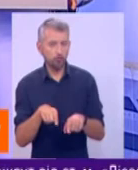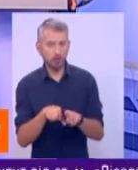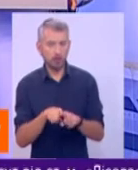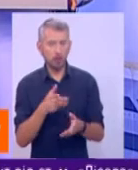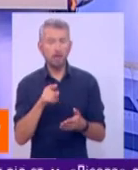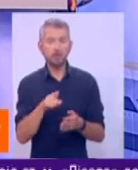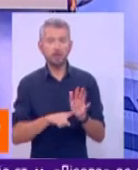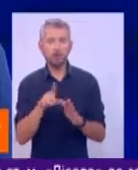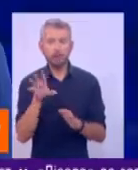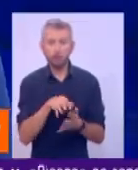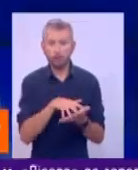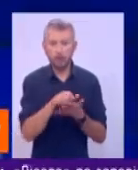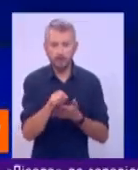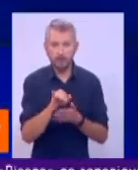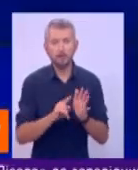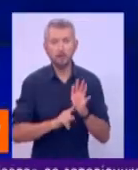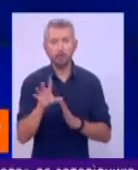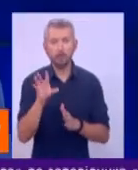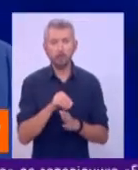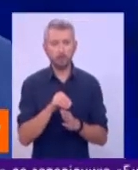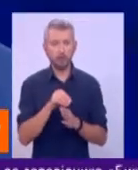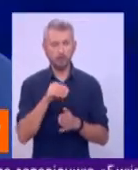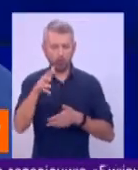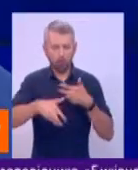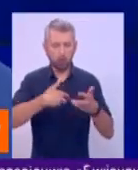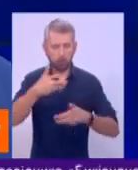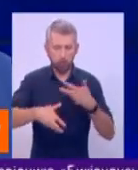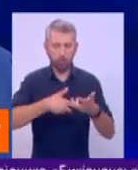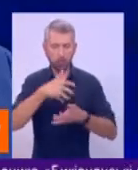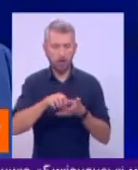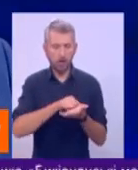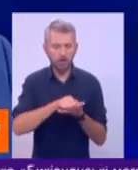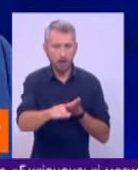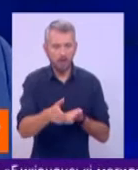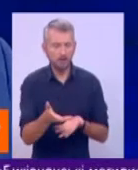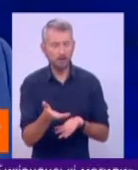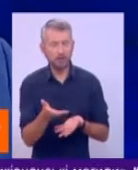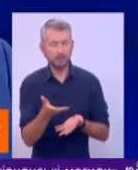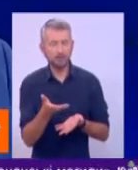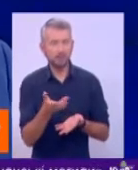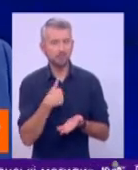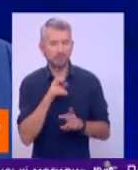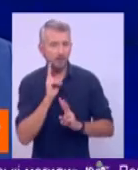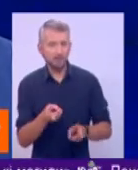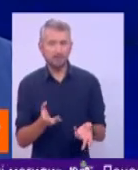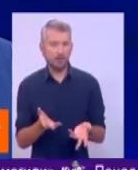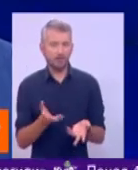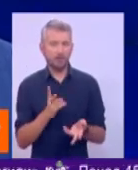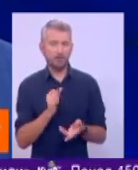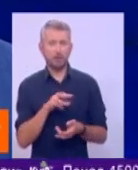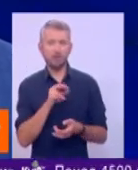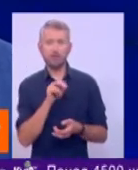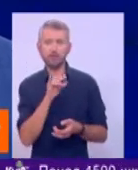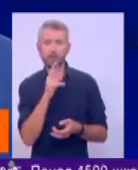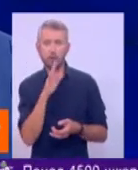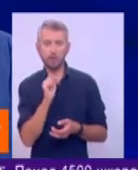вы начнете это все сносить и начнете это все эскалаторами, знаете, равнять, да, вот, я не знаю, вот на Мечниково там